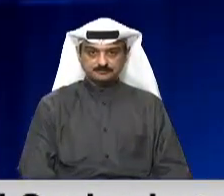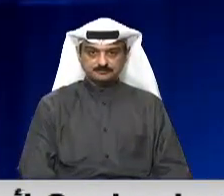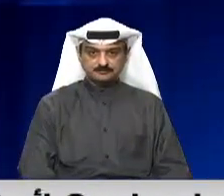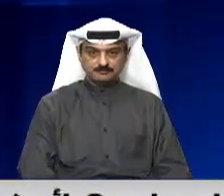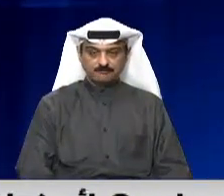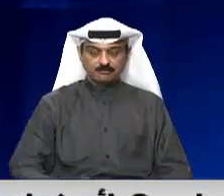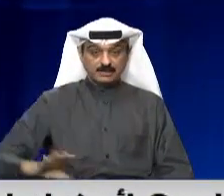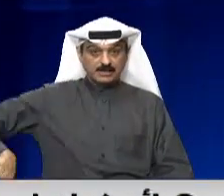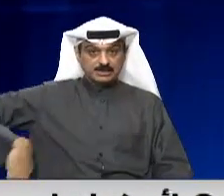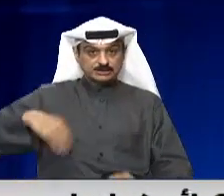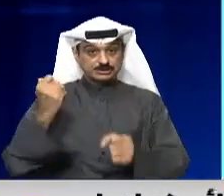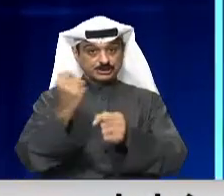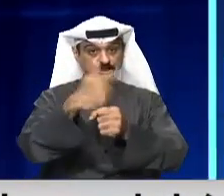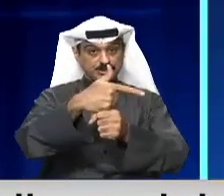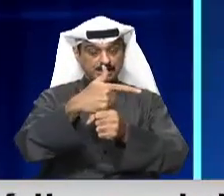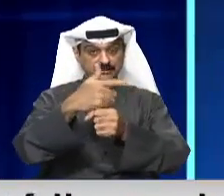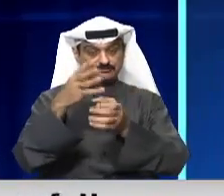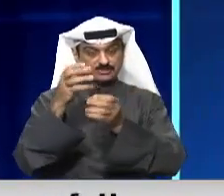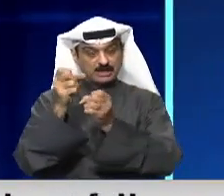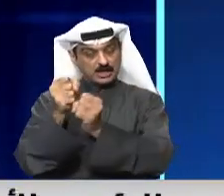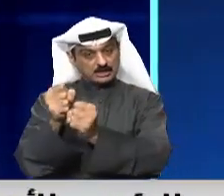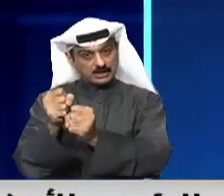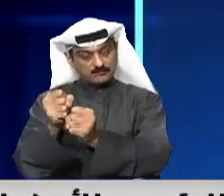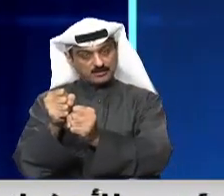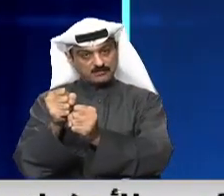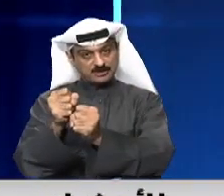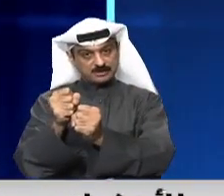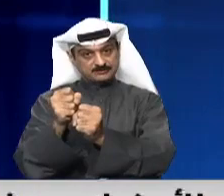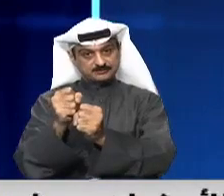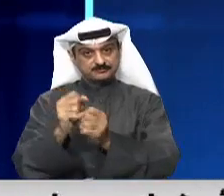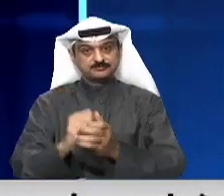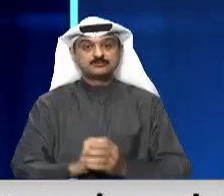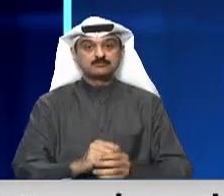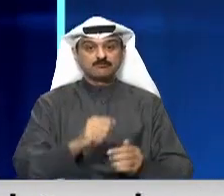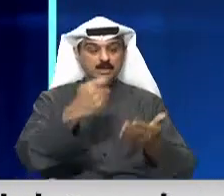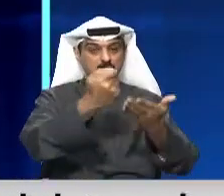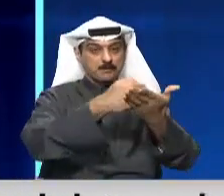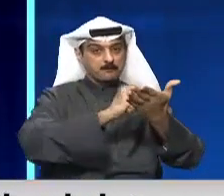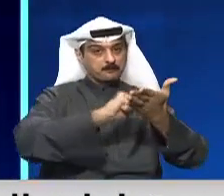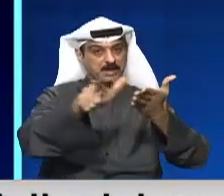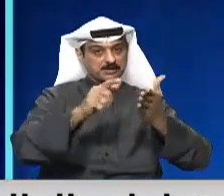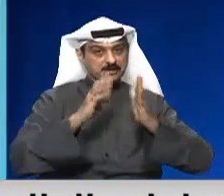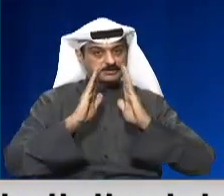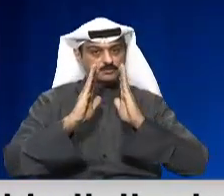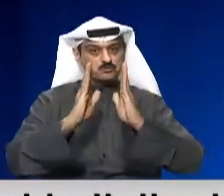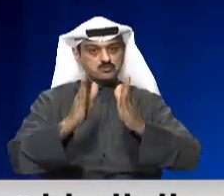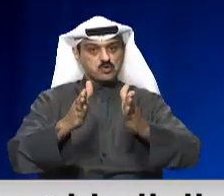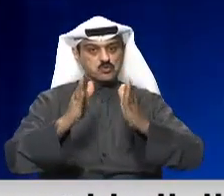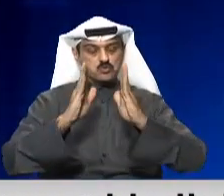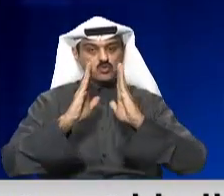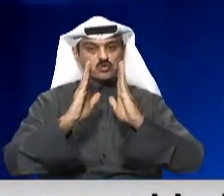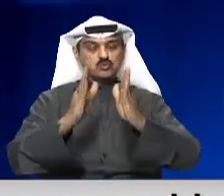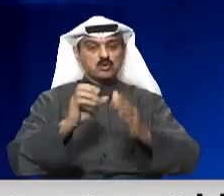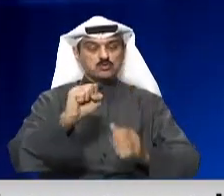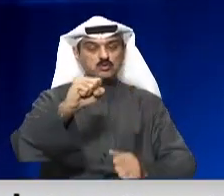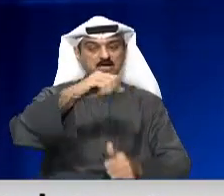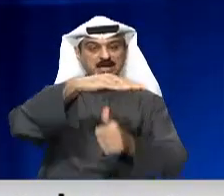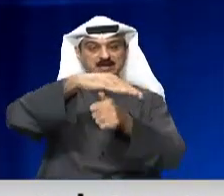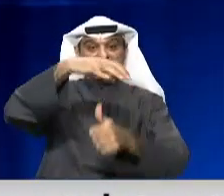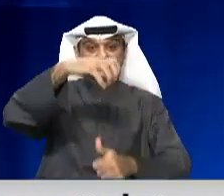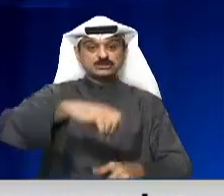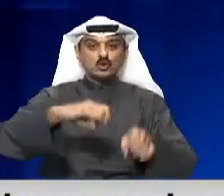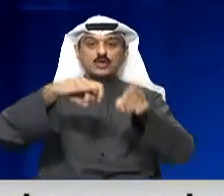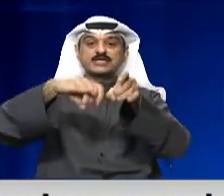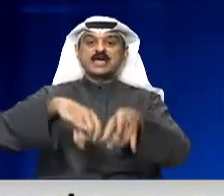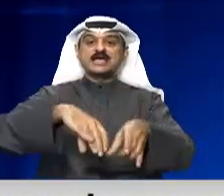وبعث سمو ولي العهد الشيخ مشعل الأحمد الجابر الصباح حفظه الله ببرقية تهنئة إلى فخامة الجنرال